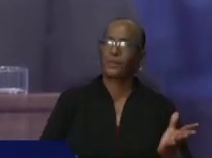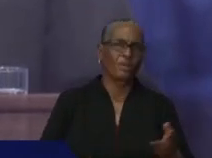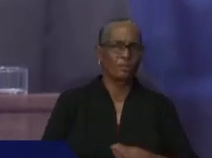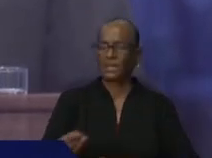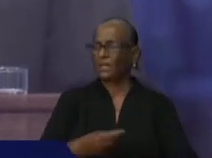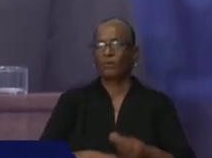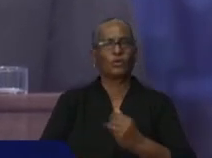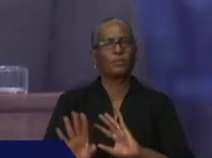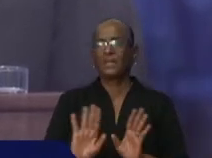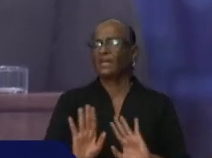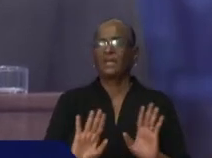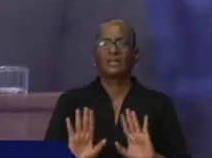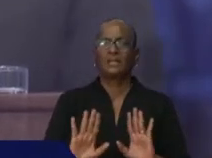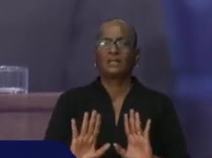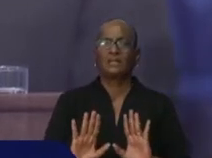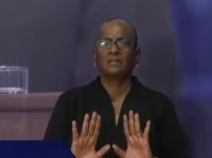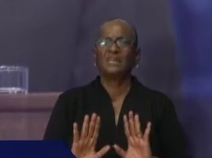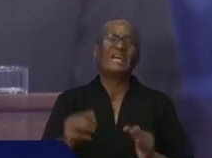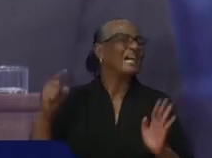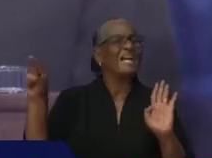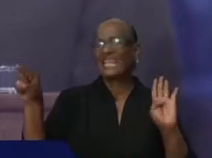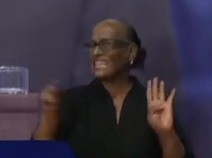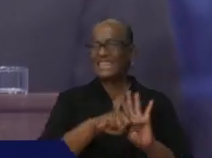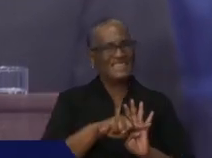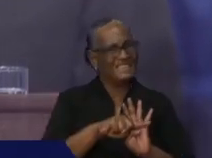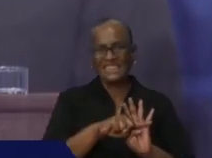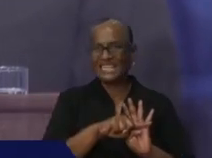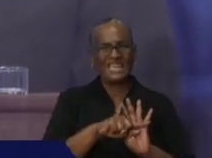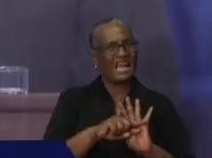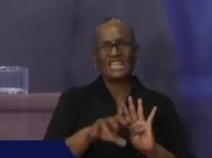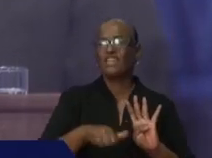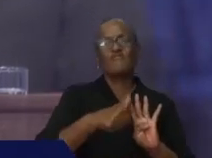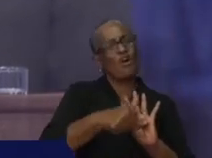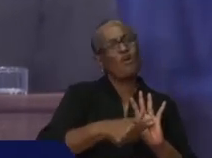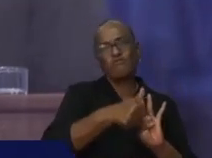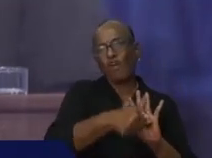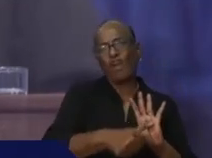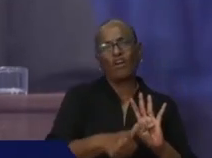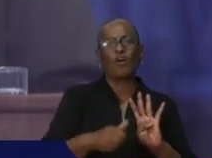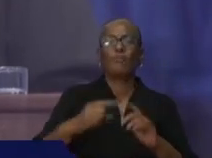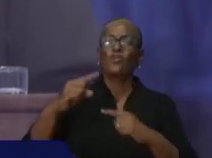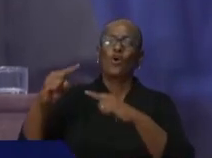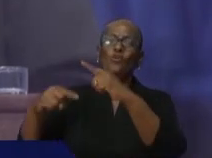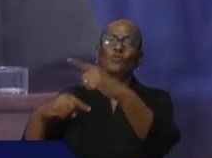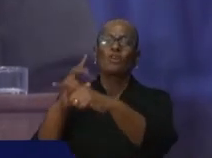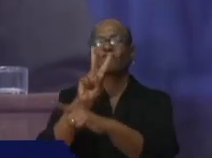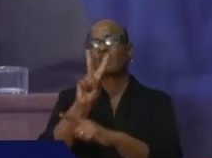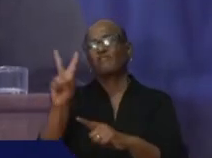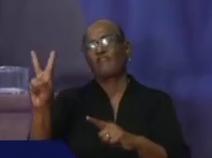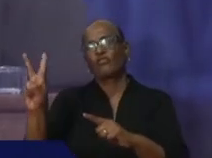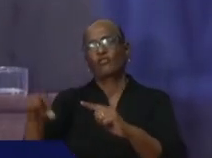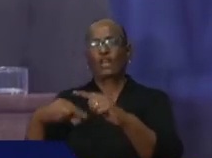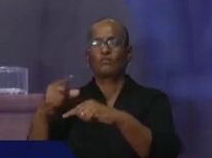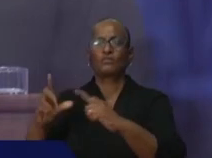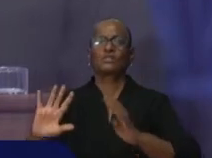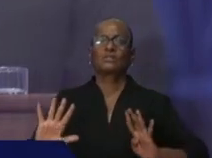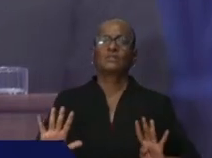economie. Geen negatieve impact zal hebben op de koersontwikkeling. En